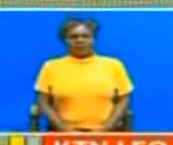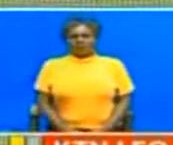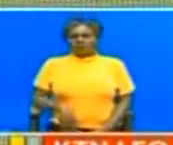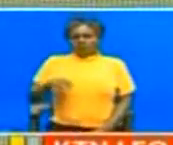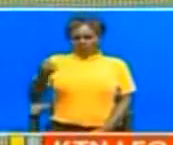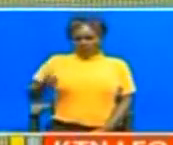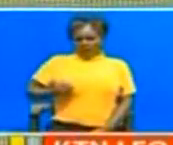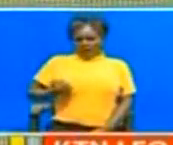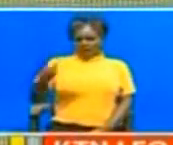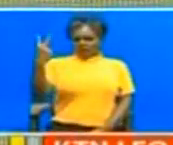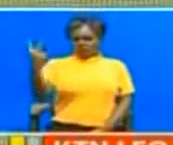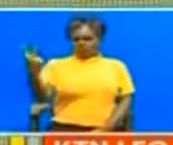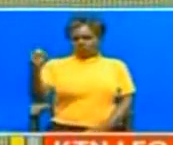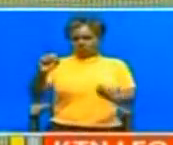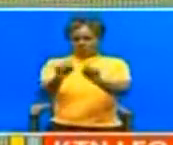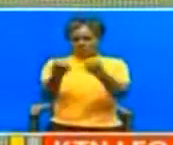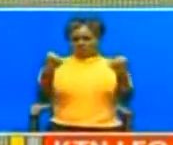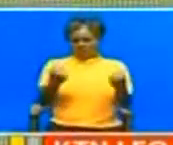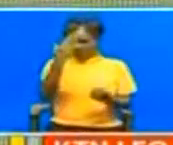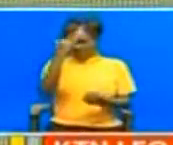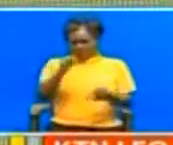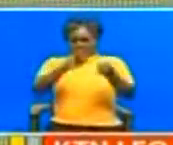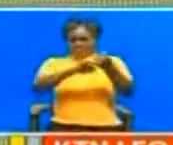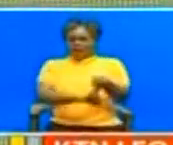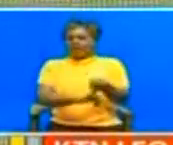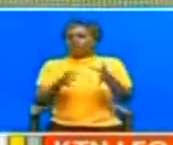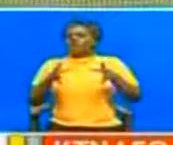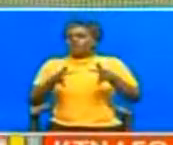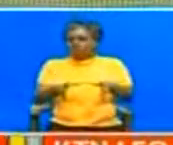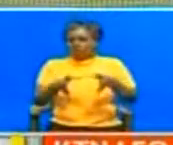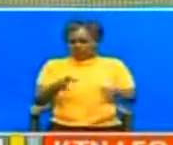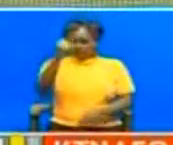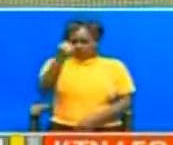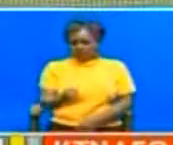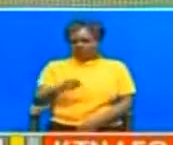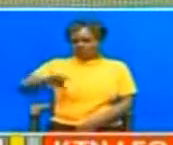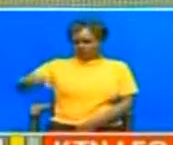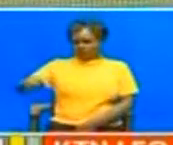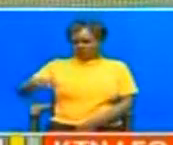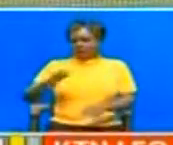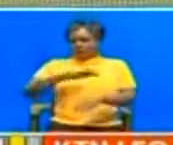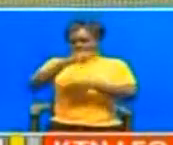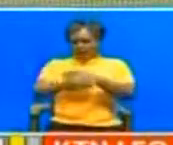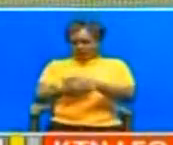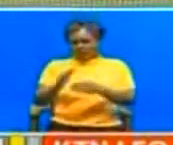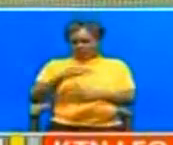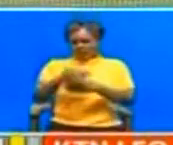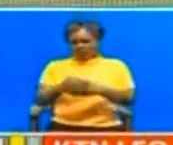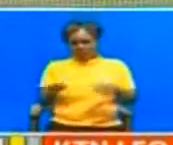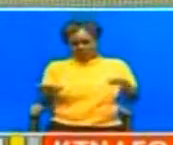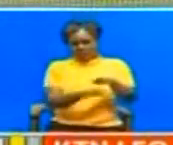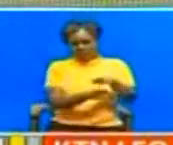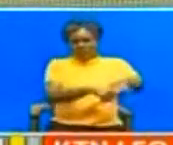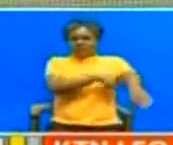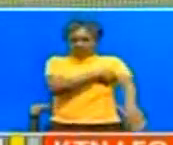Wasichana wawili waliokolewa kutokana na ndoa za mapema huko Sinonkai, kaunti ya Kajiado. Hii ni baada ya naibu wa chifu kutibua njama hiyo,